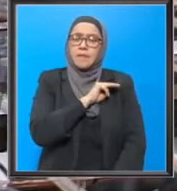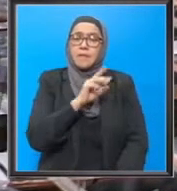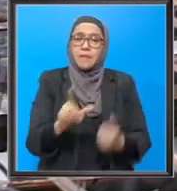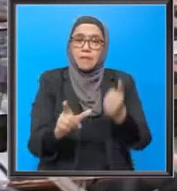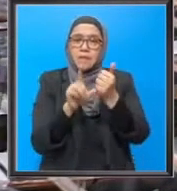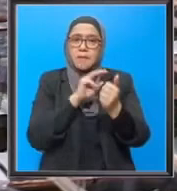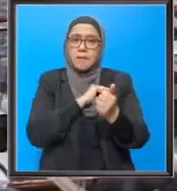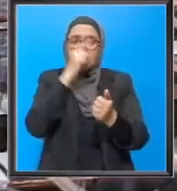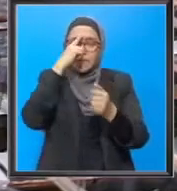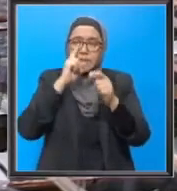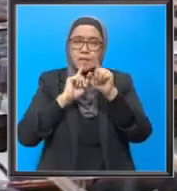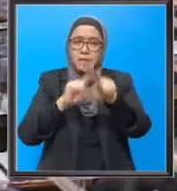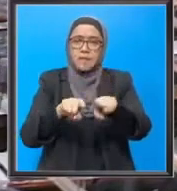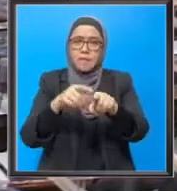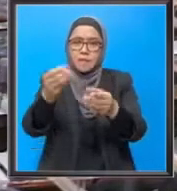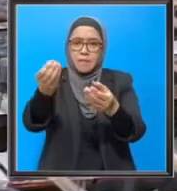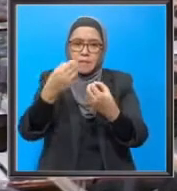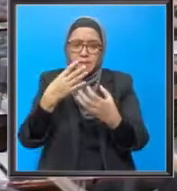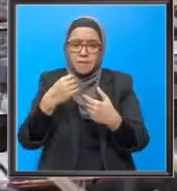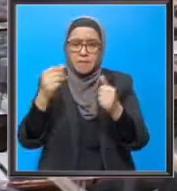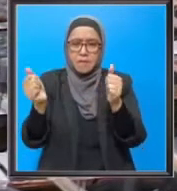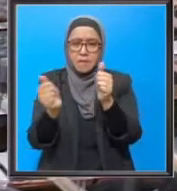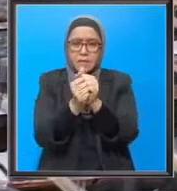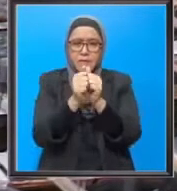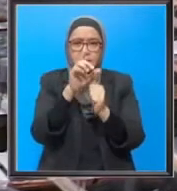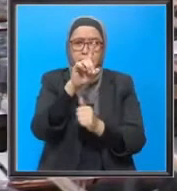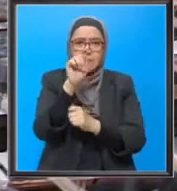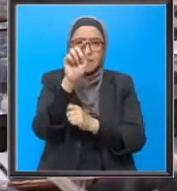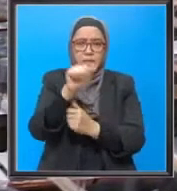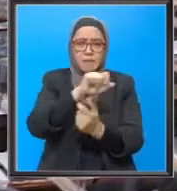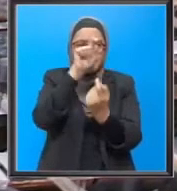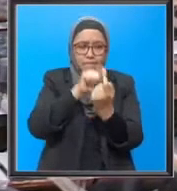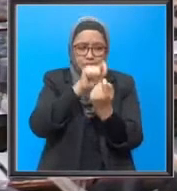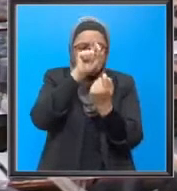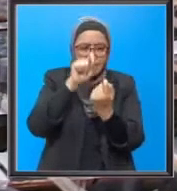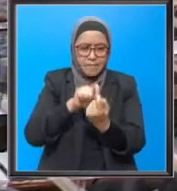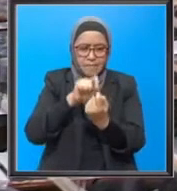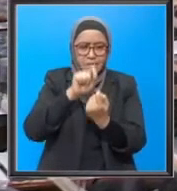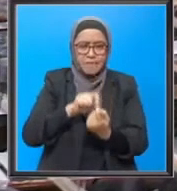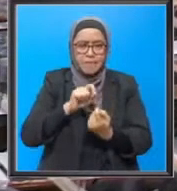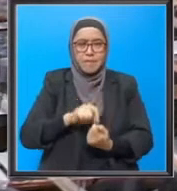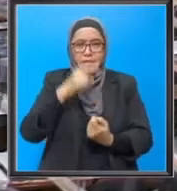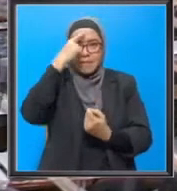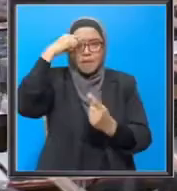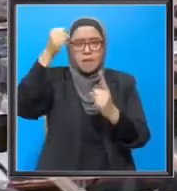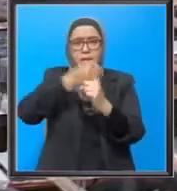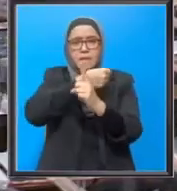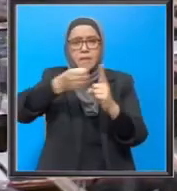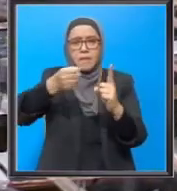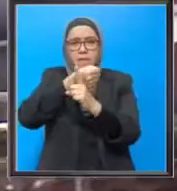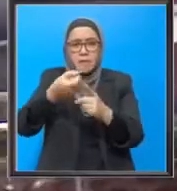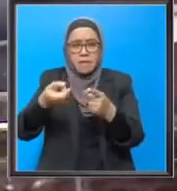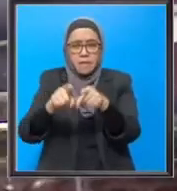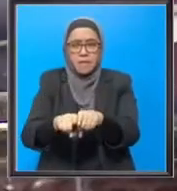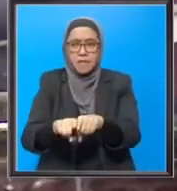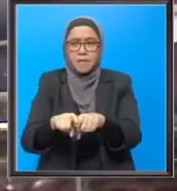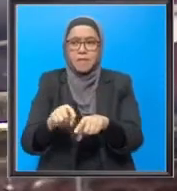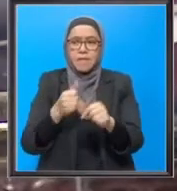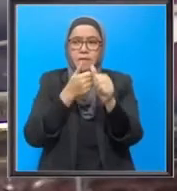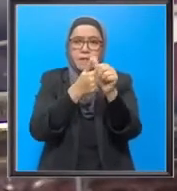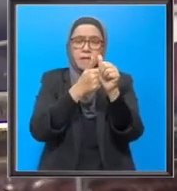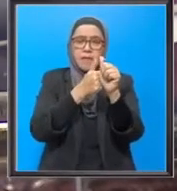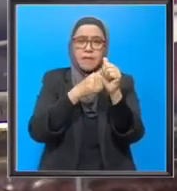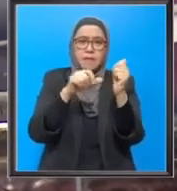tas jawaban yang diberikan dengan data-data yang spesifik tentang Pendarahan yang berlaku menurut